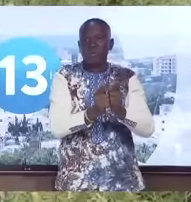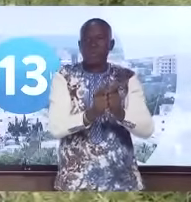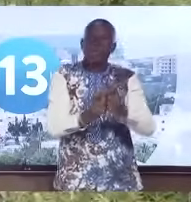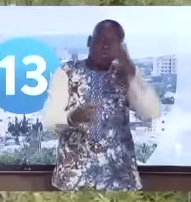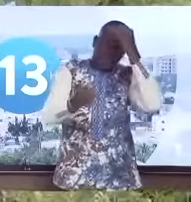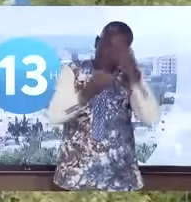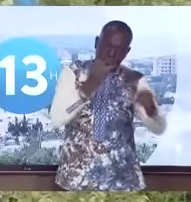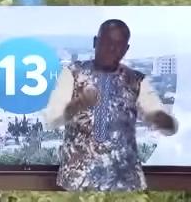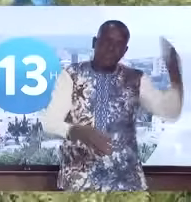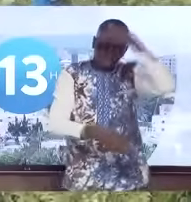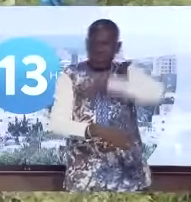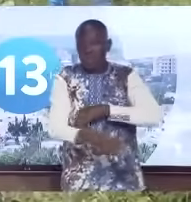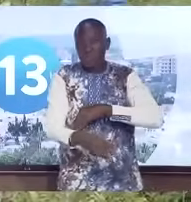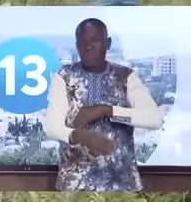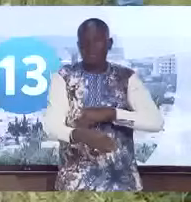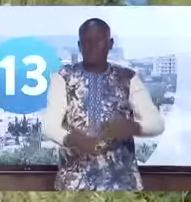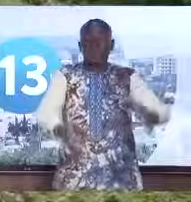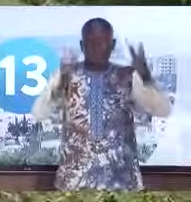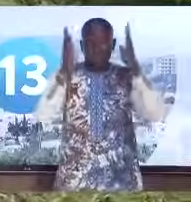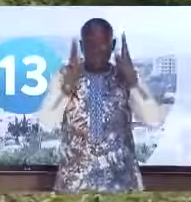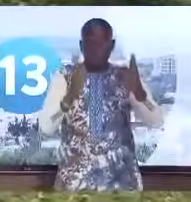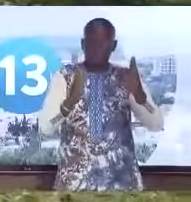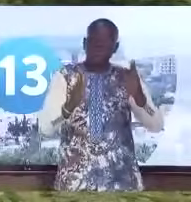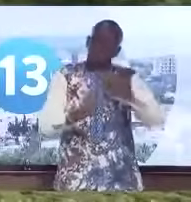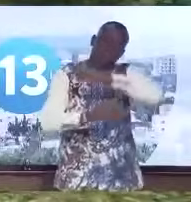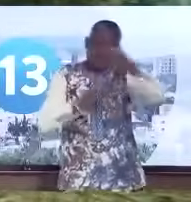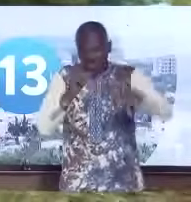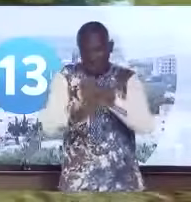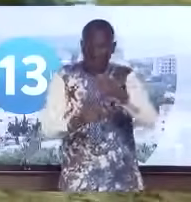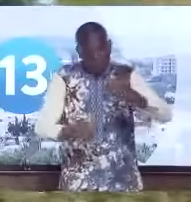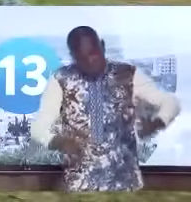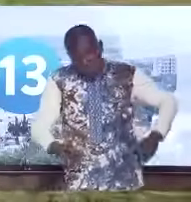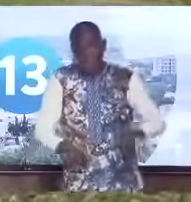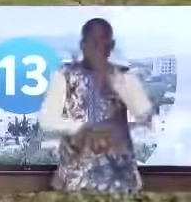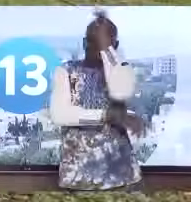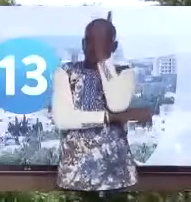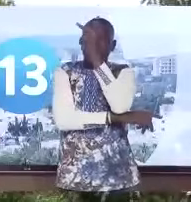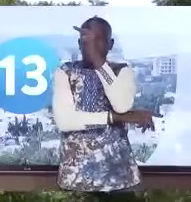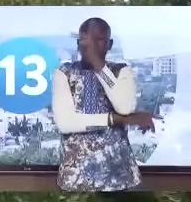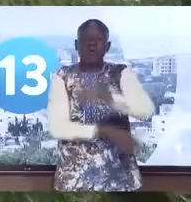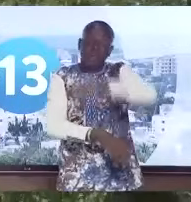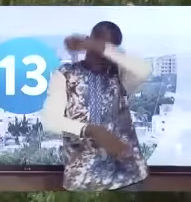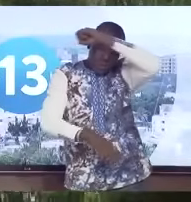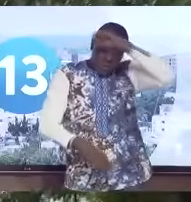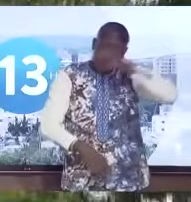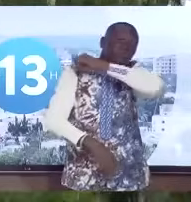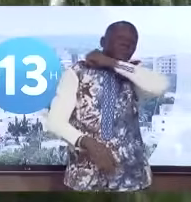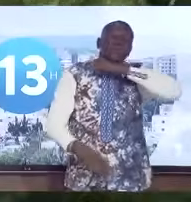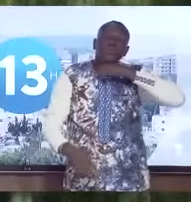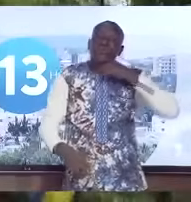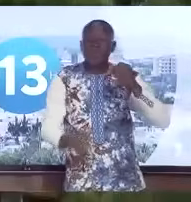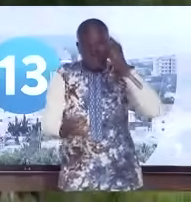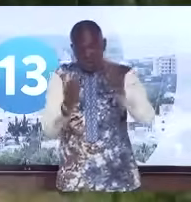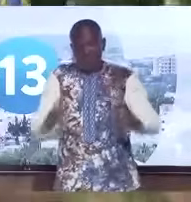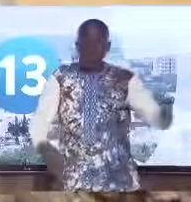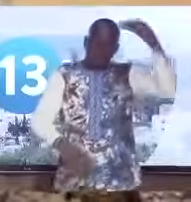de sa mission de préservation de l'environnement. Pour l'arrosage de ces plants en saison sèche, le Conseil constitutionnel